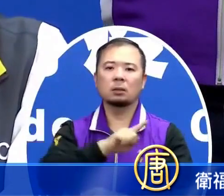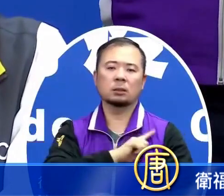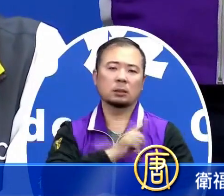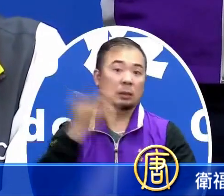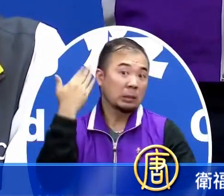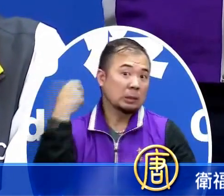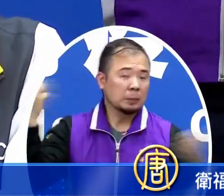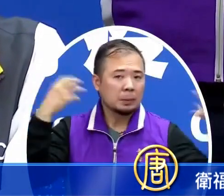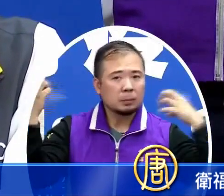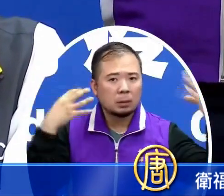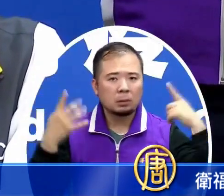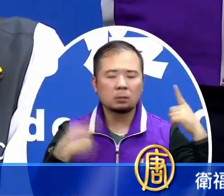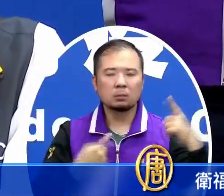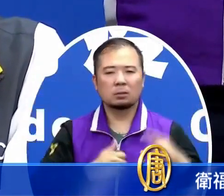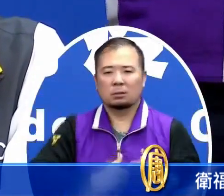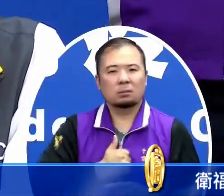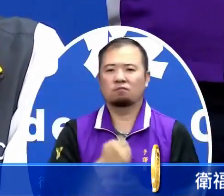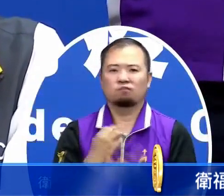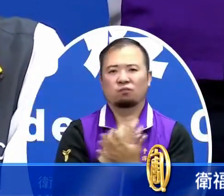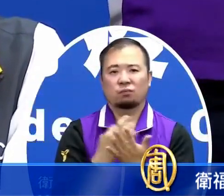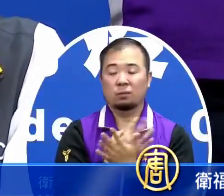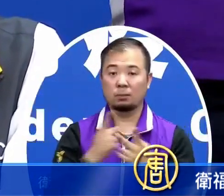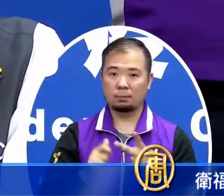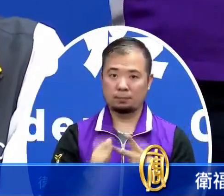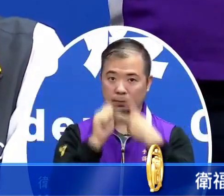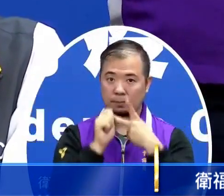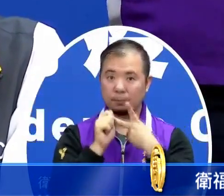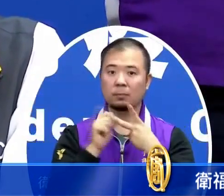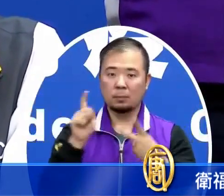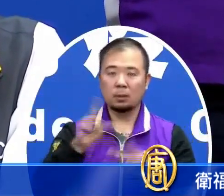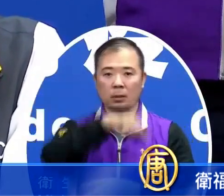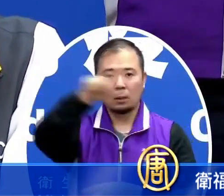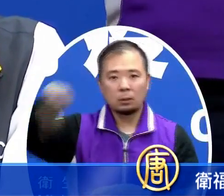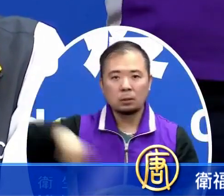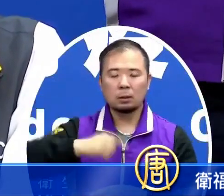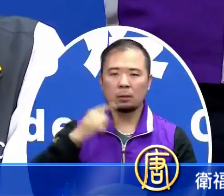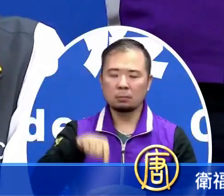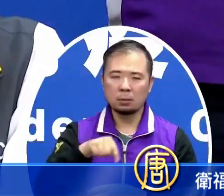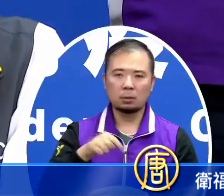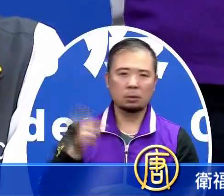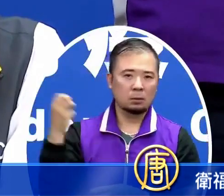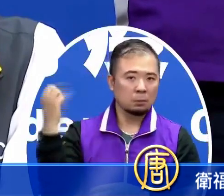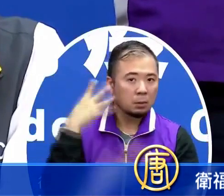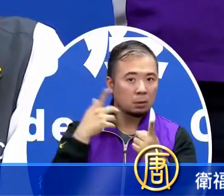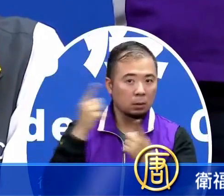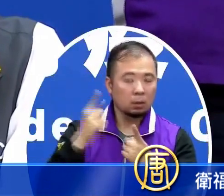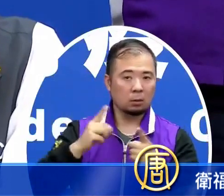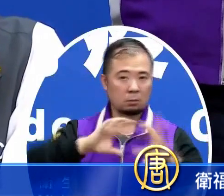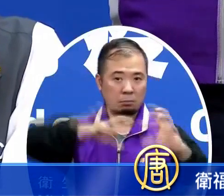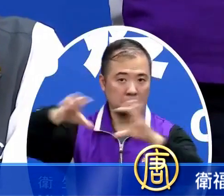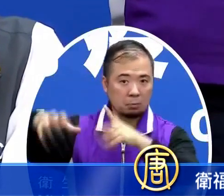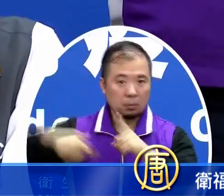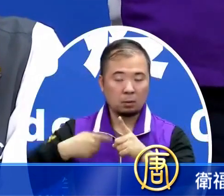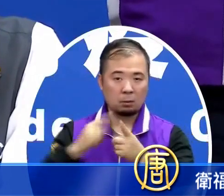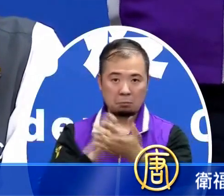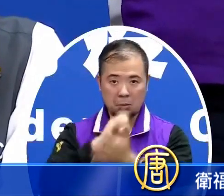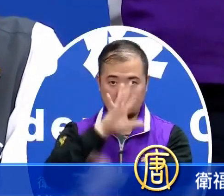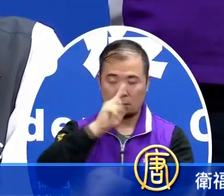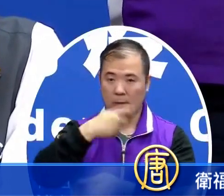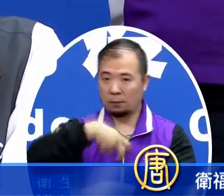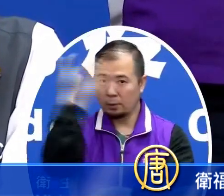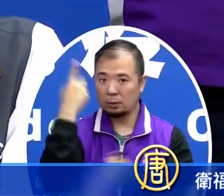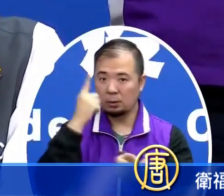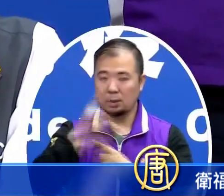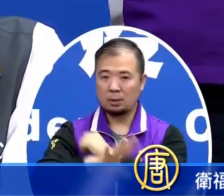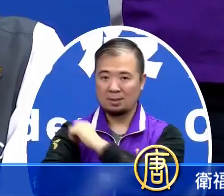事实上也不足。好，加上它有一些持续，大家有各国的报告，基因的序列都有一些变化。好，那